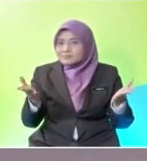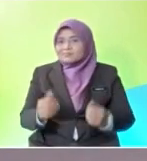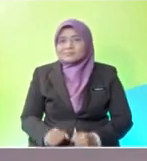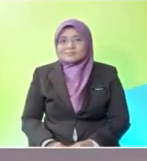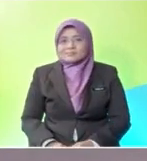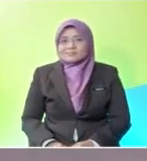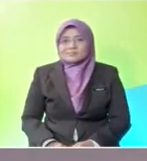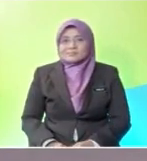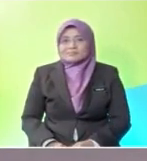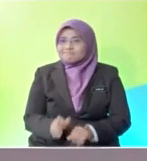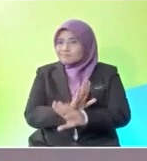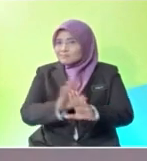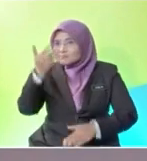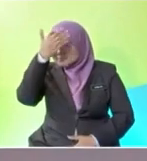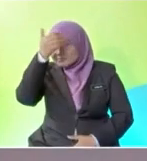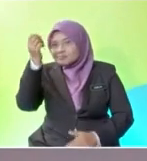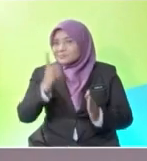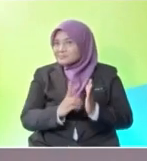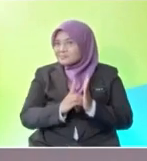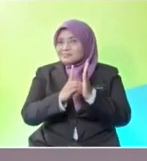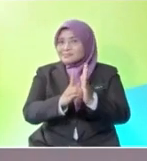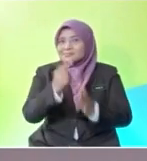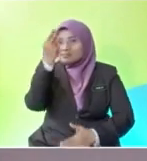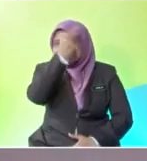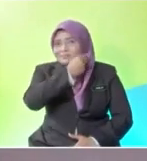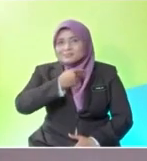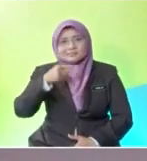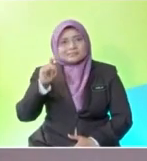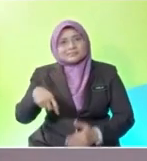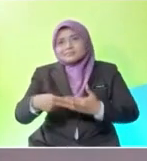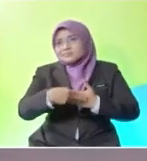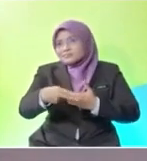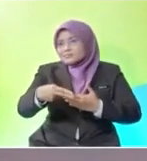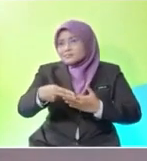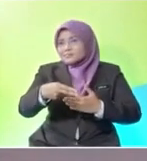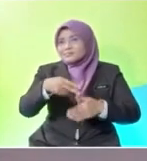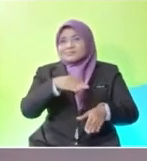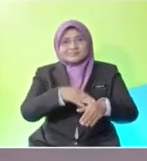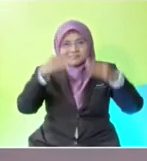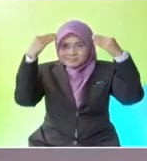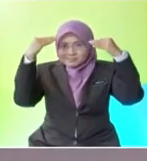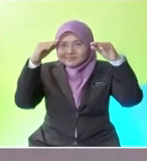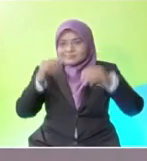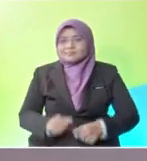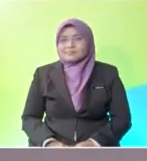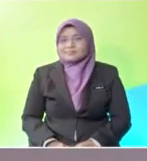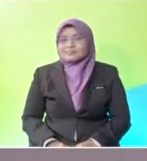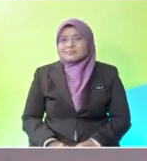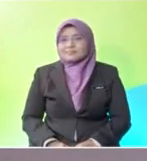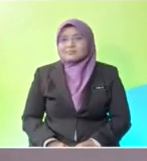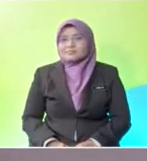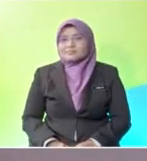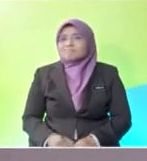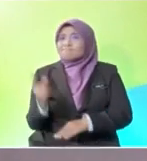dokumentasi nanti hanilah oke nah jadi untuk hari ini hari agak nyapu udah Hani belajar